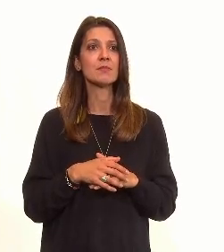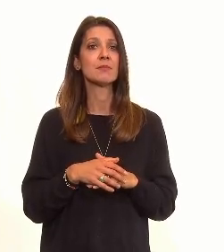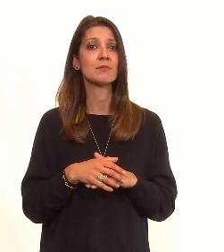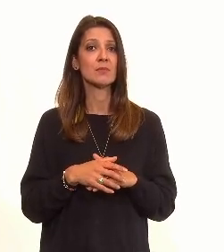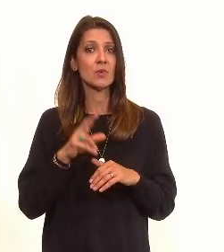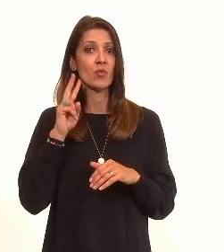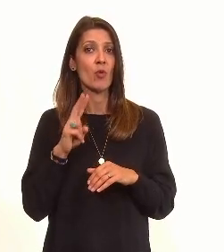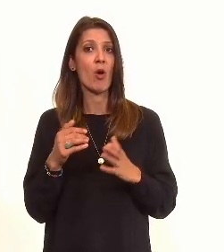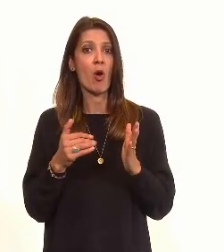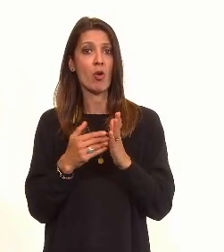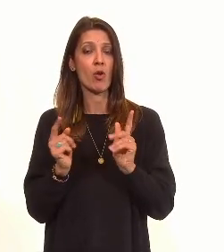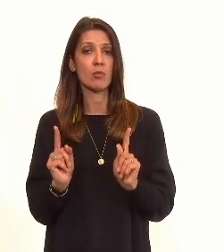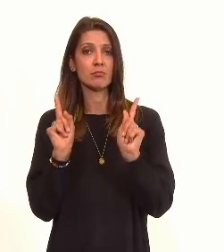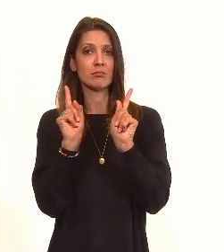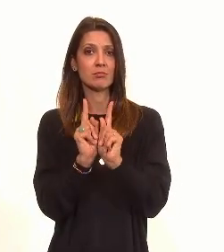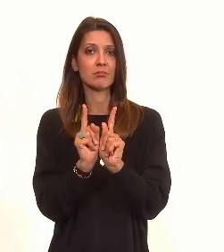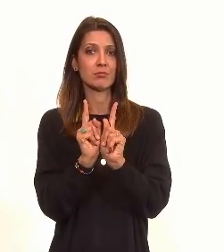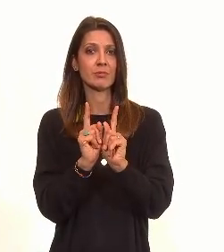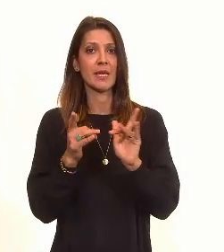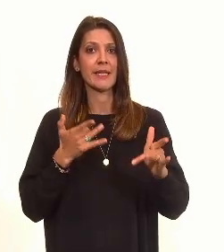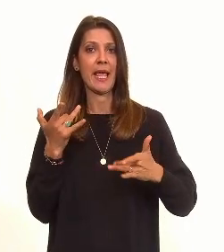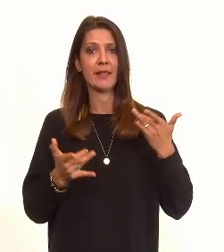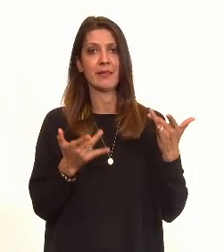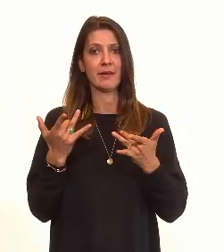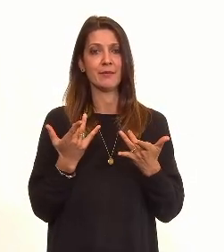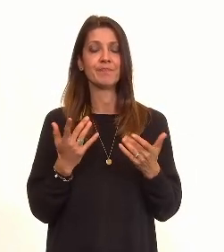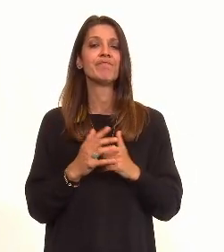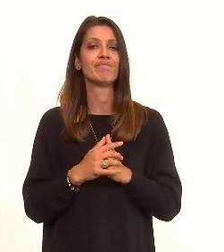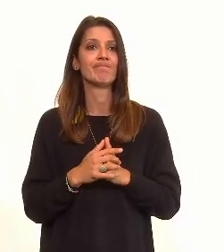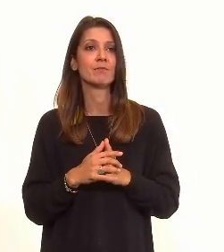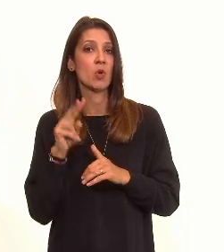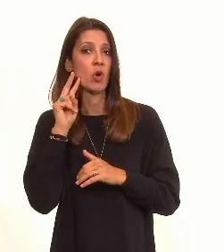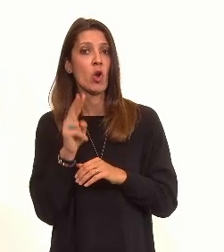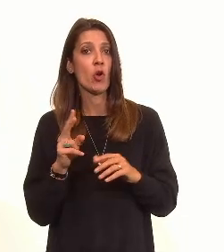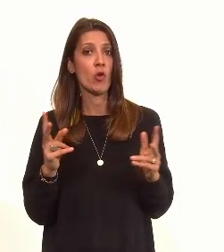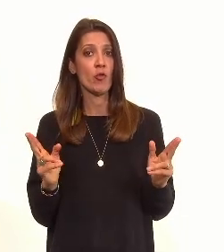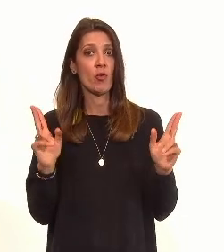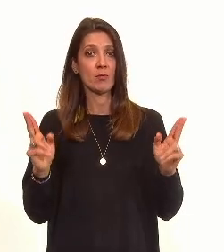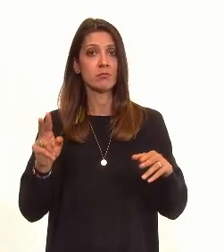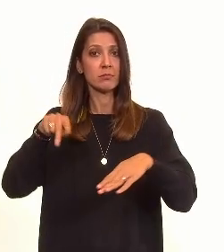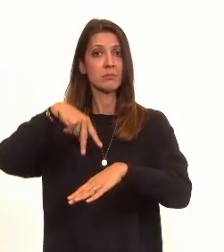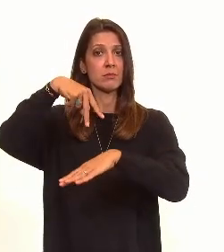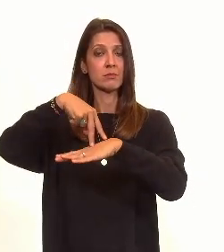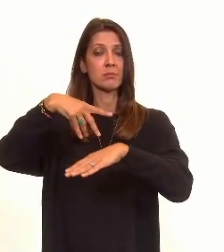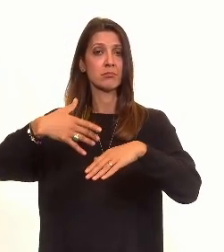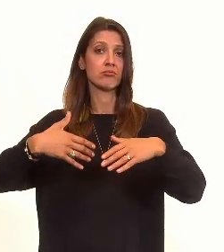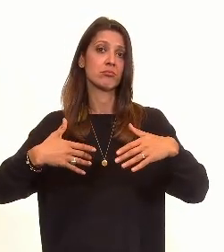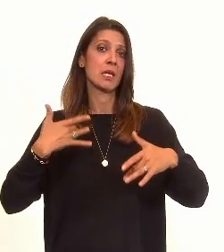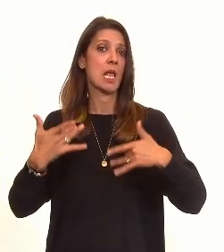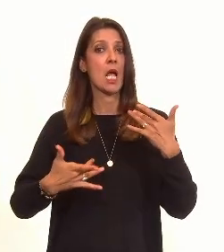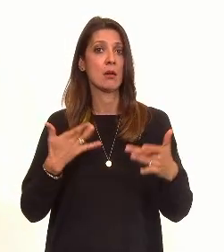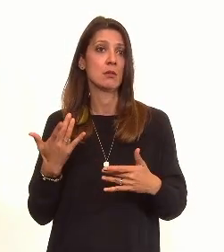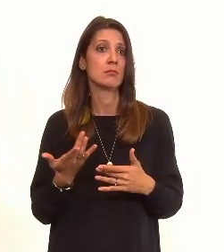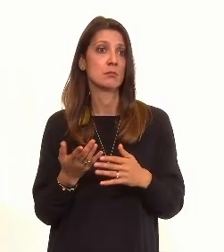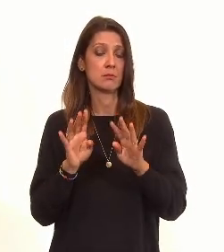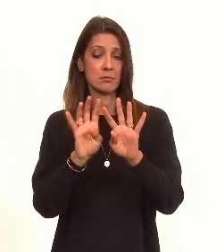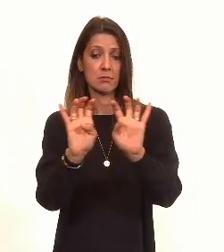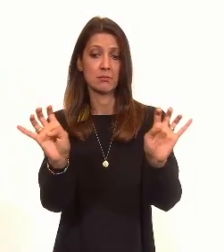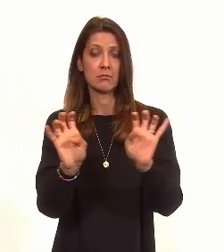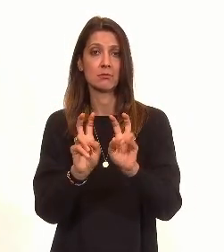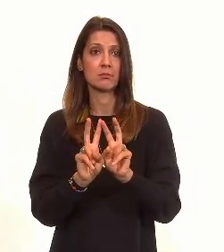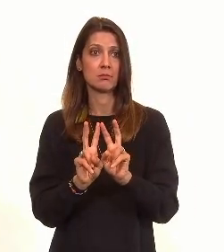passons à une autre image qui est celle présentée à l'écran. Nous sommes là dans une